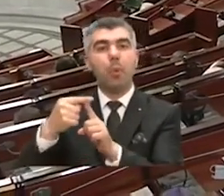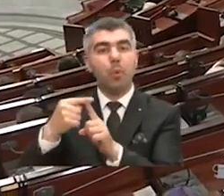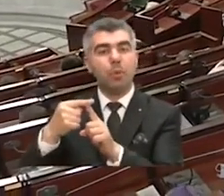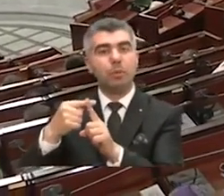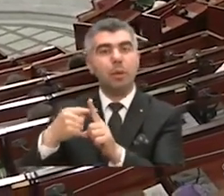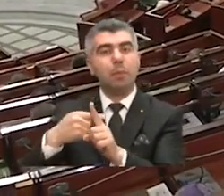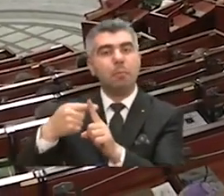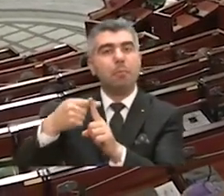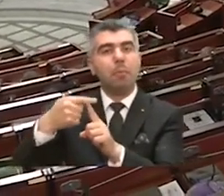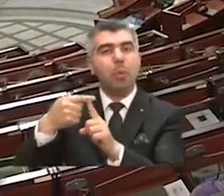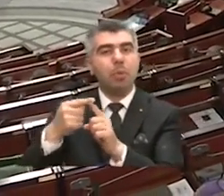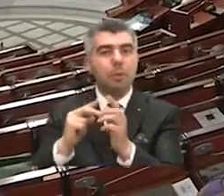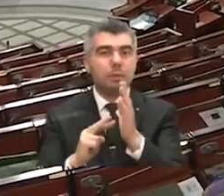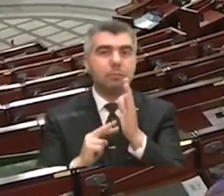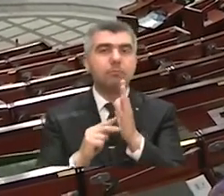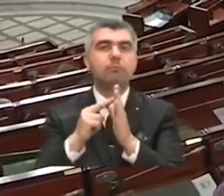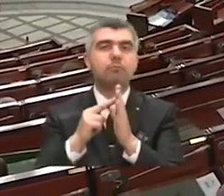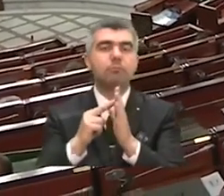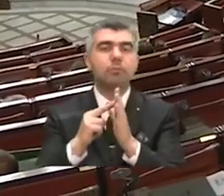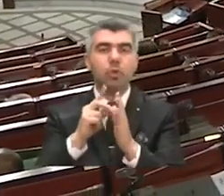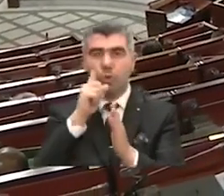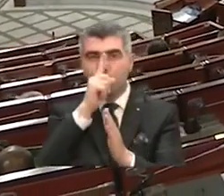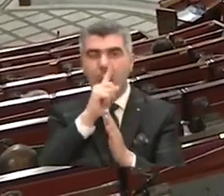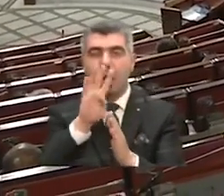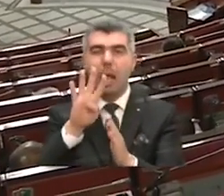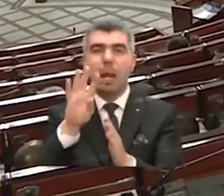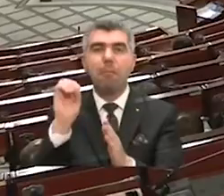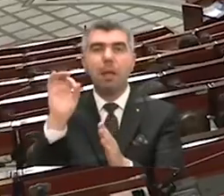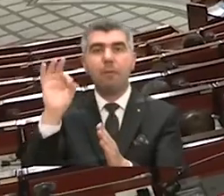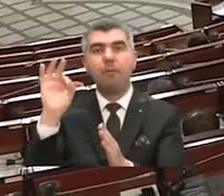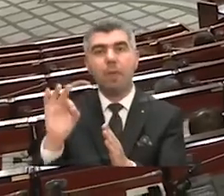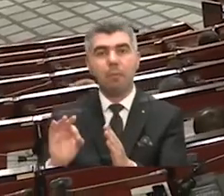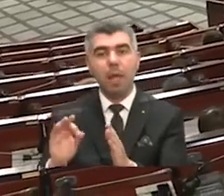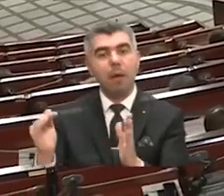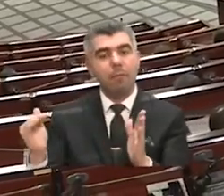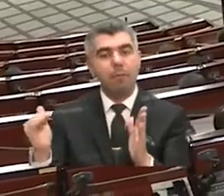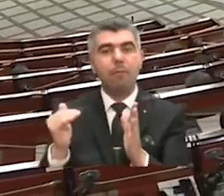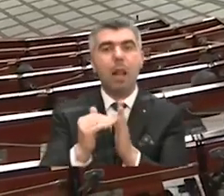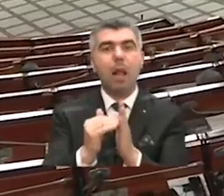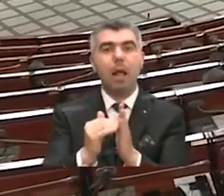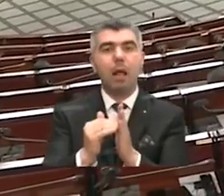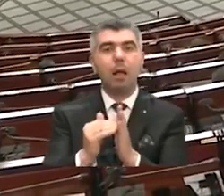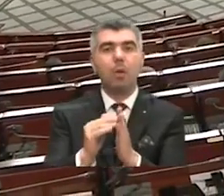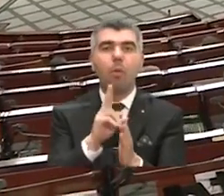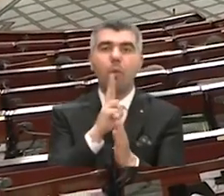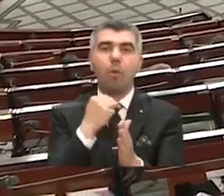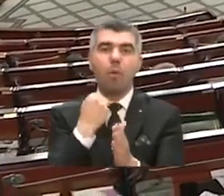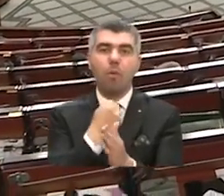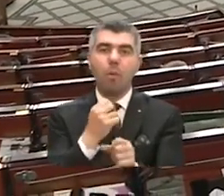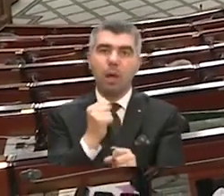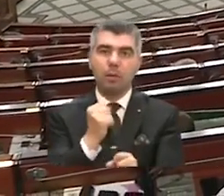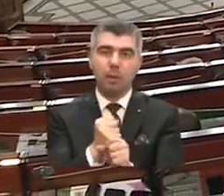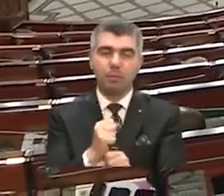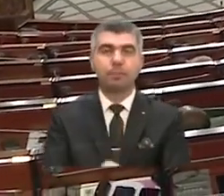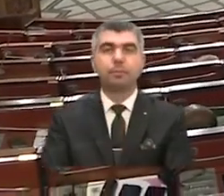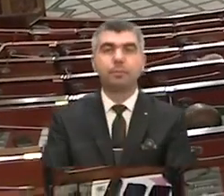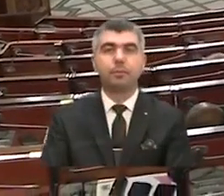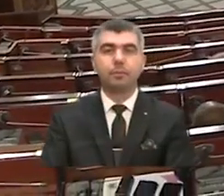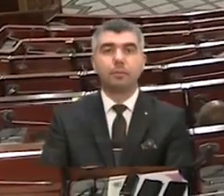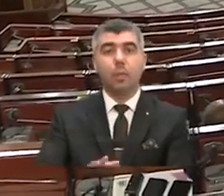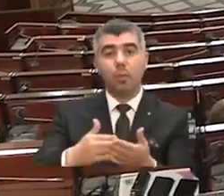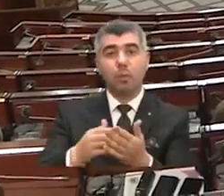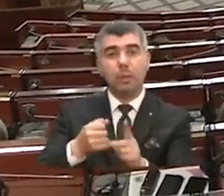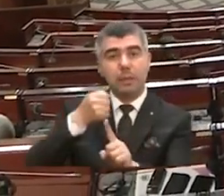تدريجيا، يعني فوادو إن شاء الله في آخر هذه الولاية. واستعمل الحكومة من أجل الوصول إلى هذه